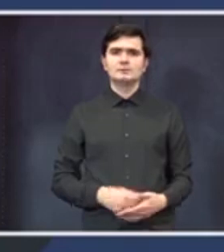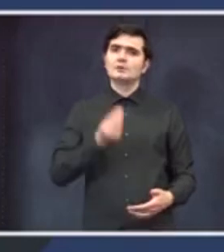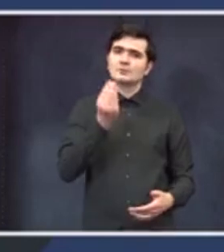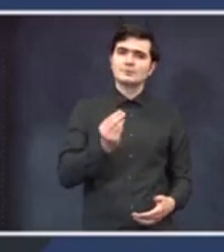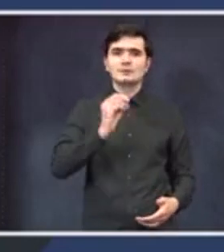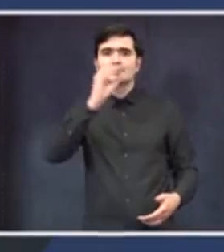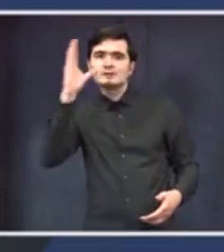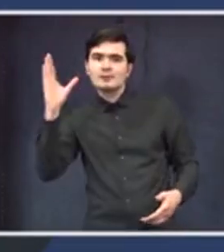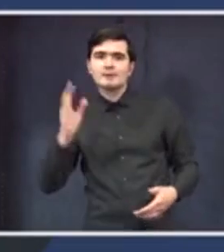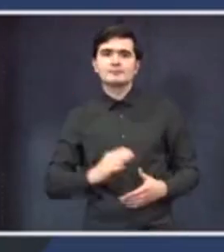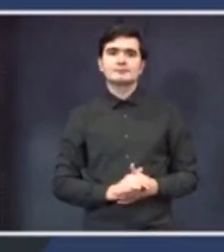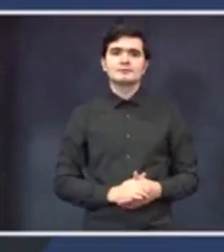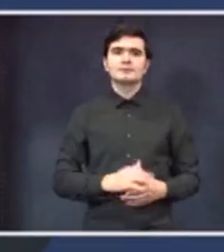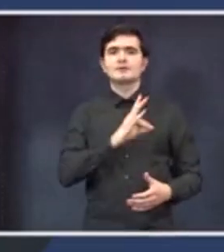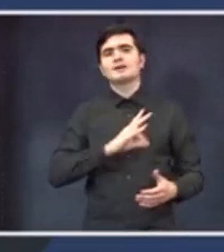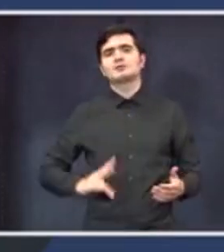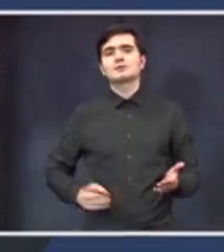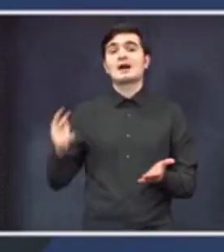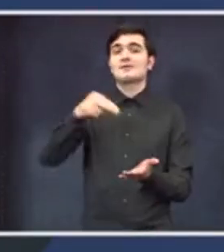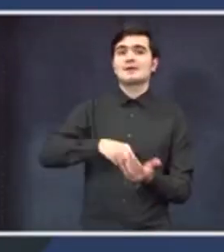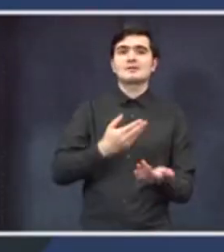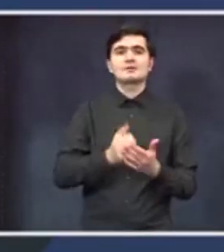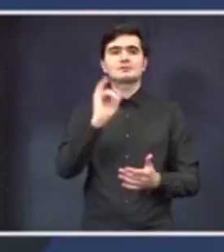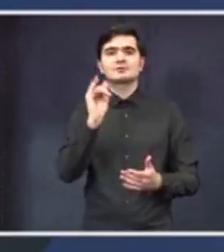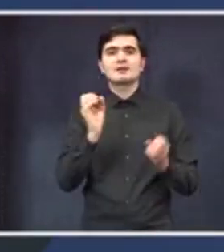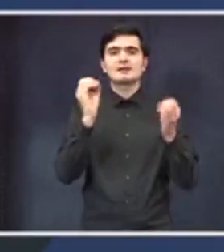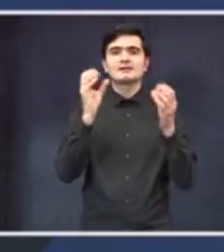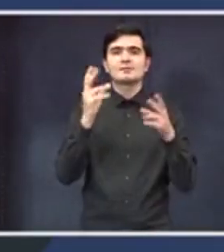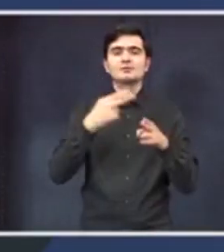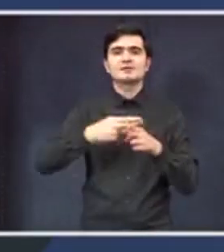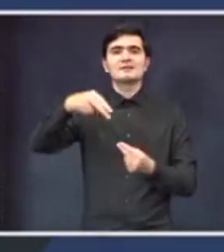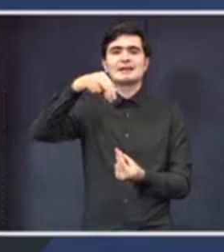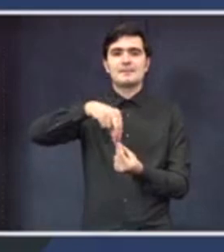Bună ziua! Hristos a înviat celor care sărbătoresc Sfintele Paște.